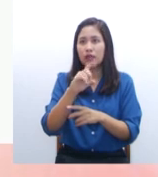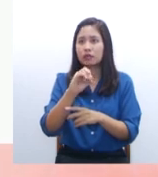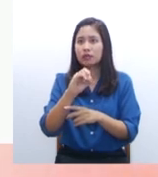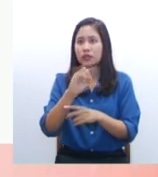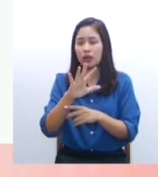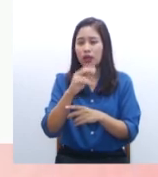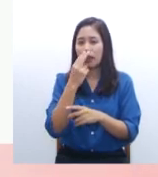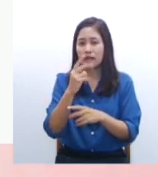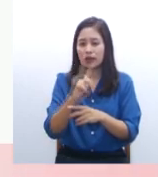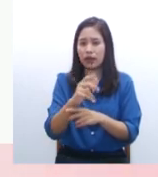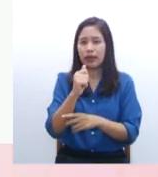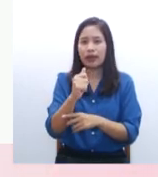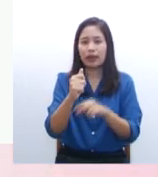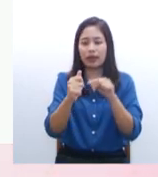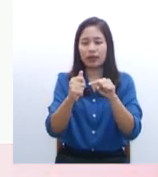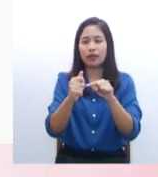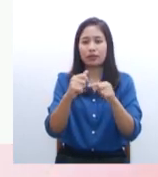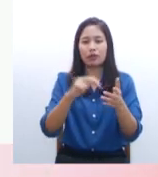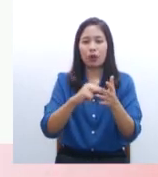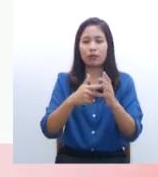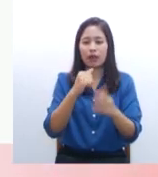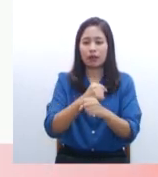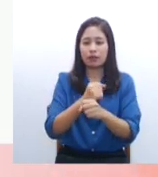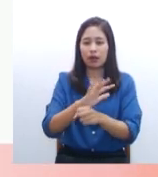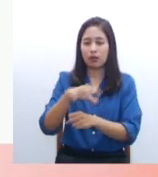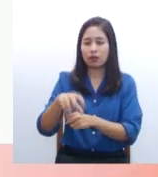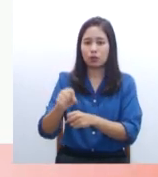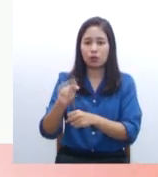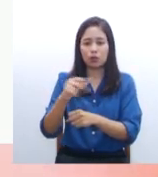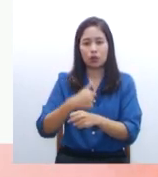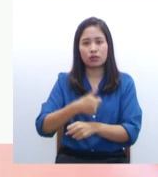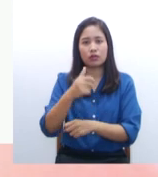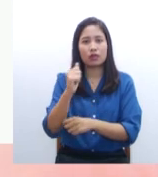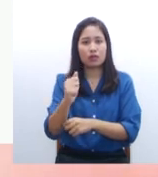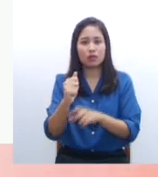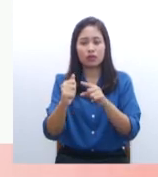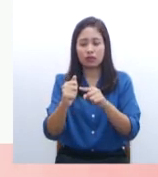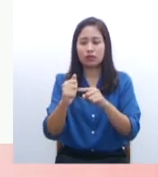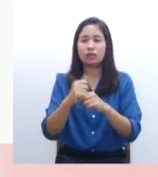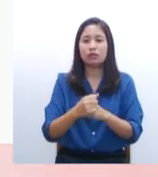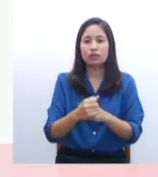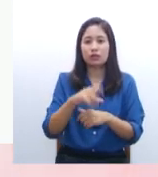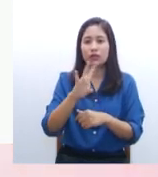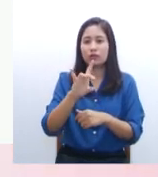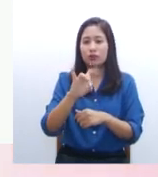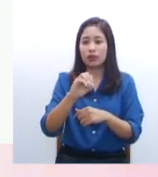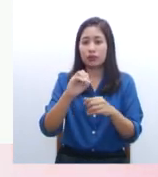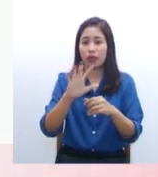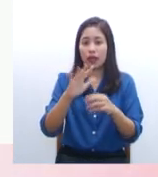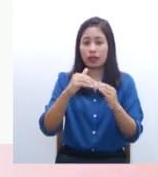AA คือ Excellent นะครับมีอยู่ถึง6เขตด้วยกันนะครับในส่วนของเขตที่ได้คะแนน85คะแนนขึ้นไปนะครับ